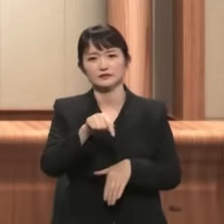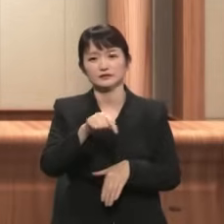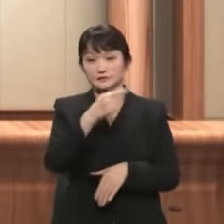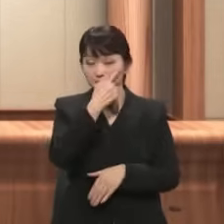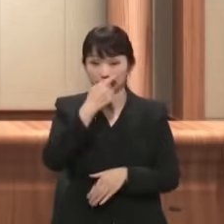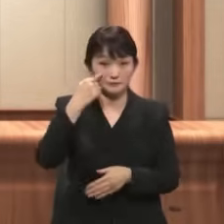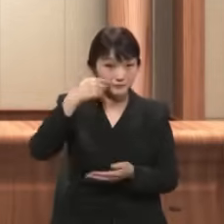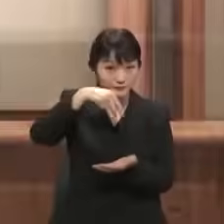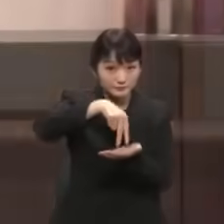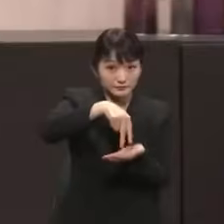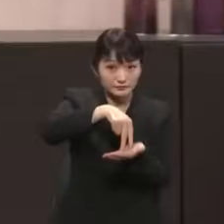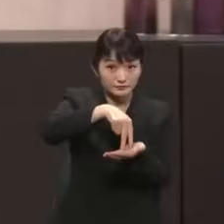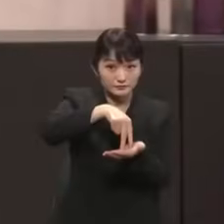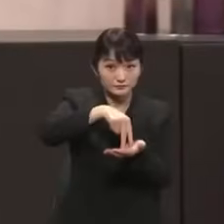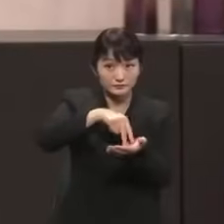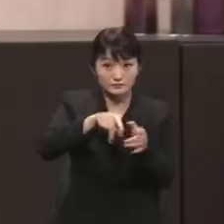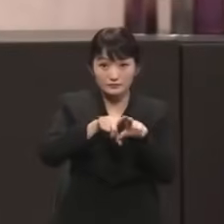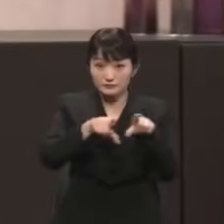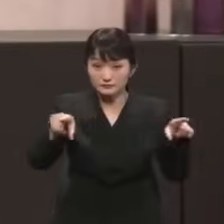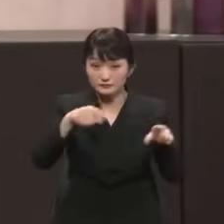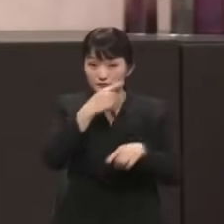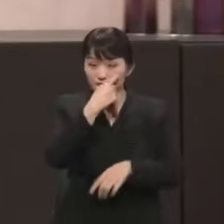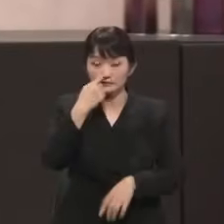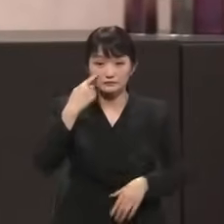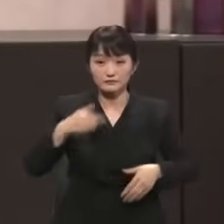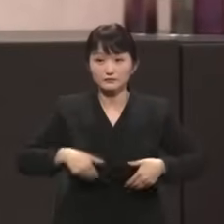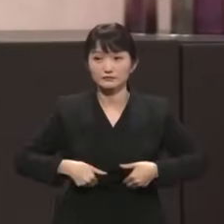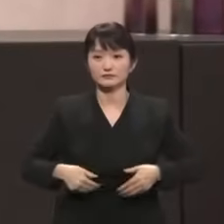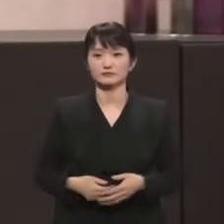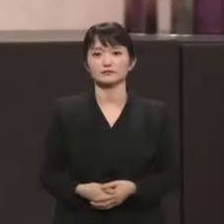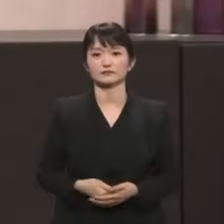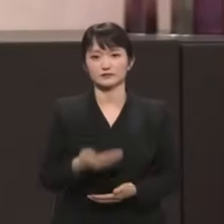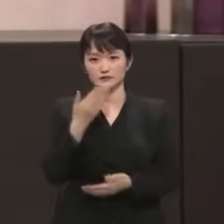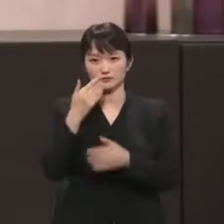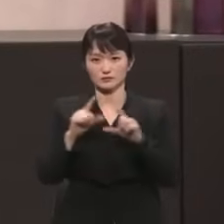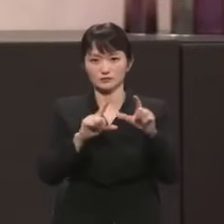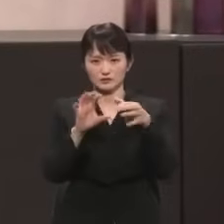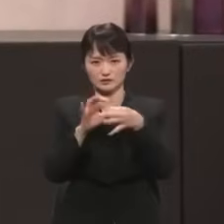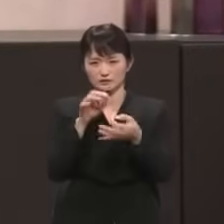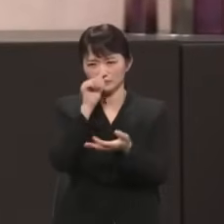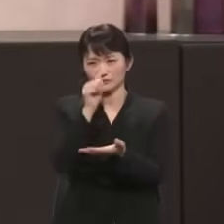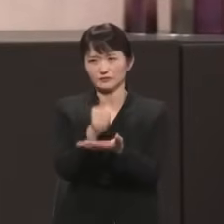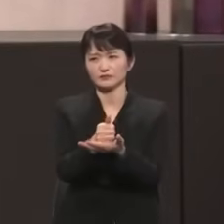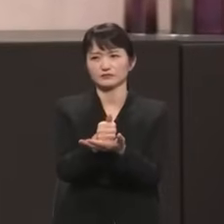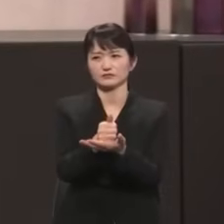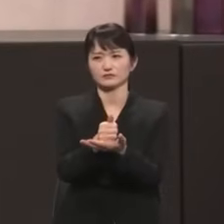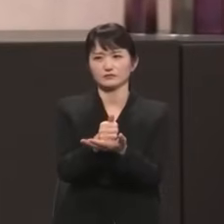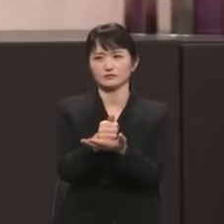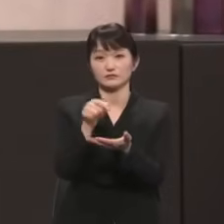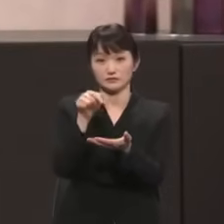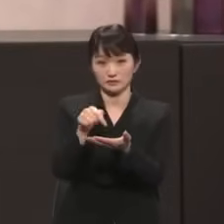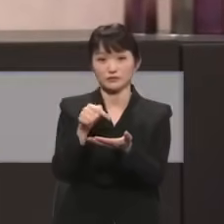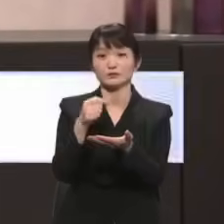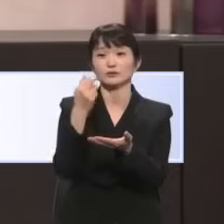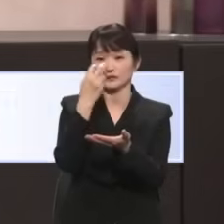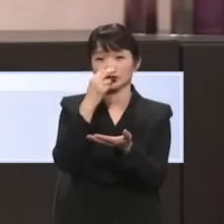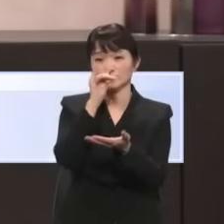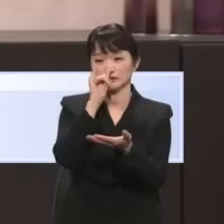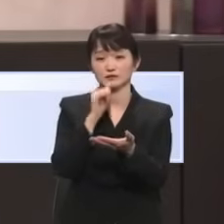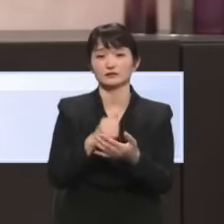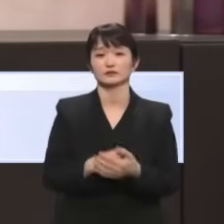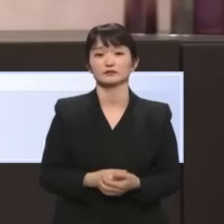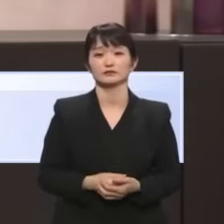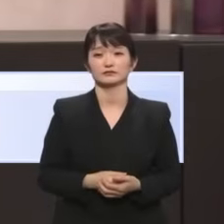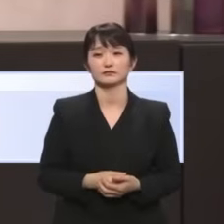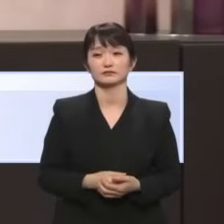되면 객관적인 입증이 좀 필요하지 않습니까 이게 생계형 범죄라는 것도 사실 따로 좀 관리를 하고 있어요 생계형